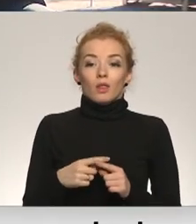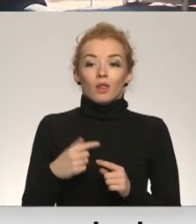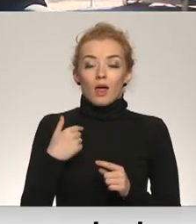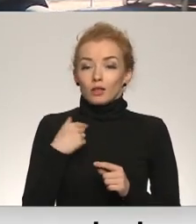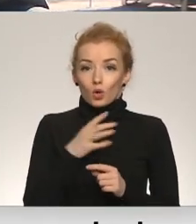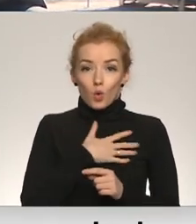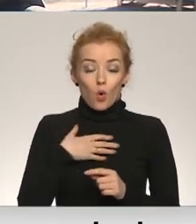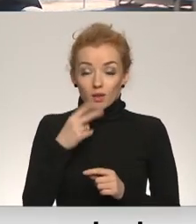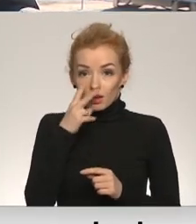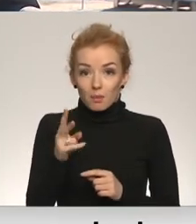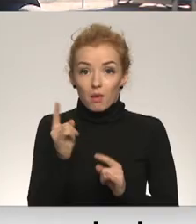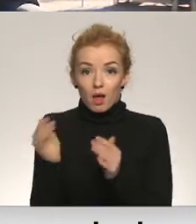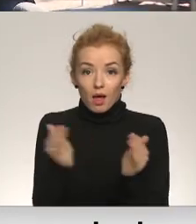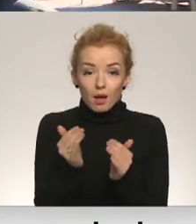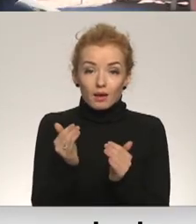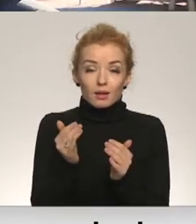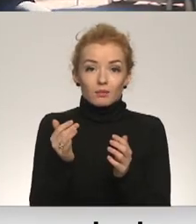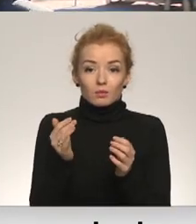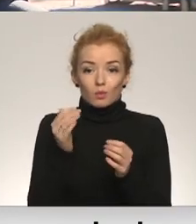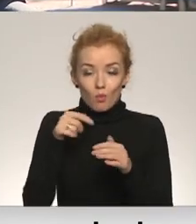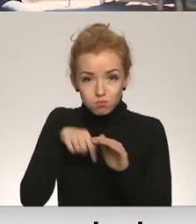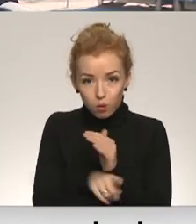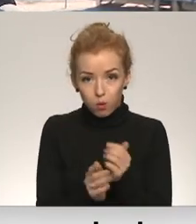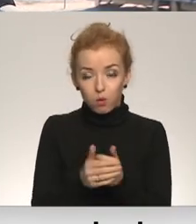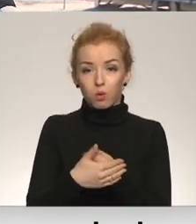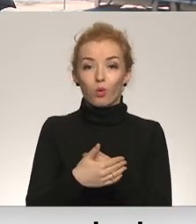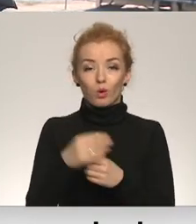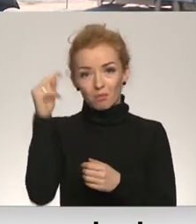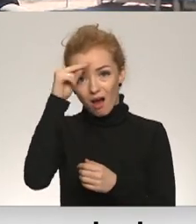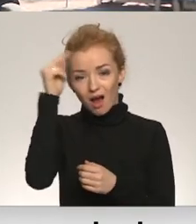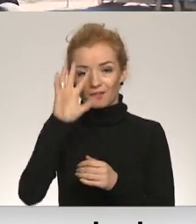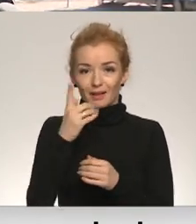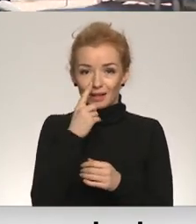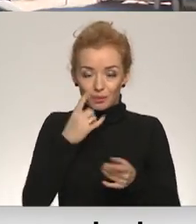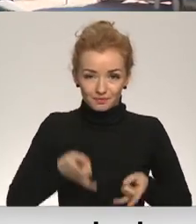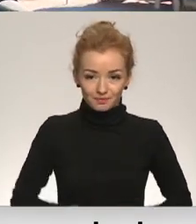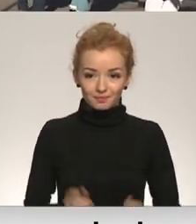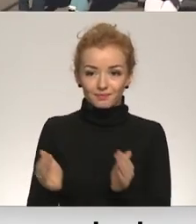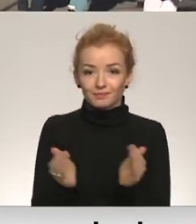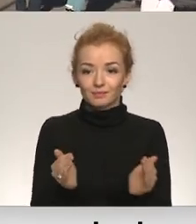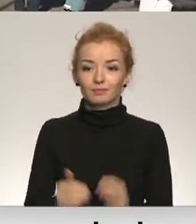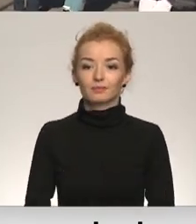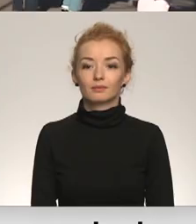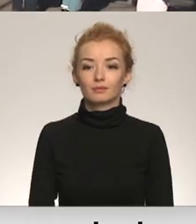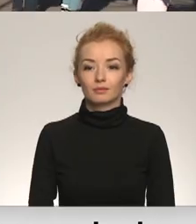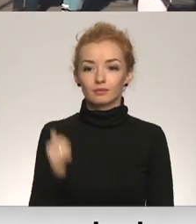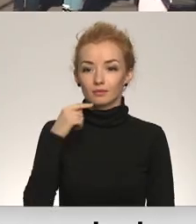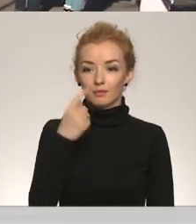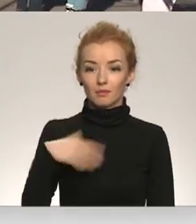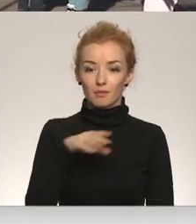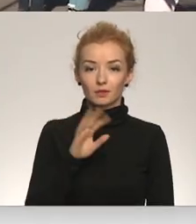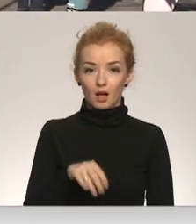liek saistībā ar bērniem, kad viņiem ir bunkuros jāmācās vai jaunajām māmiņām, kur sulīt dzemdēs. Mēs varam tiešām